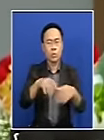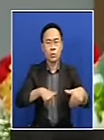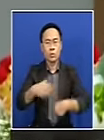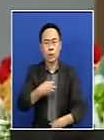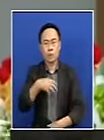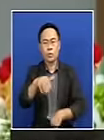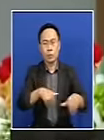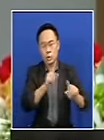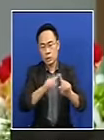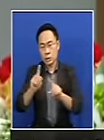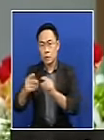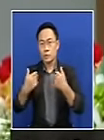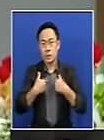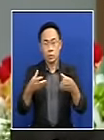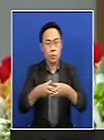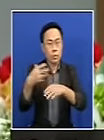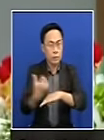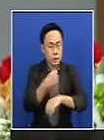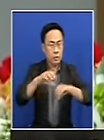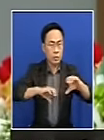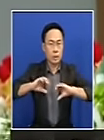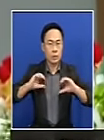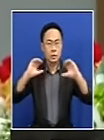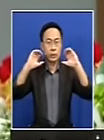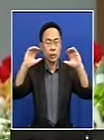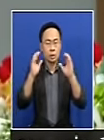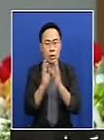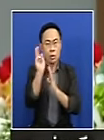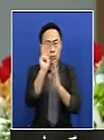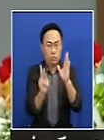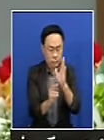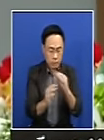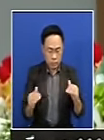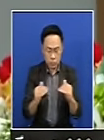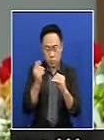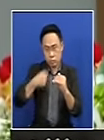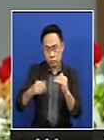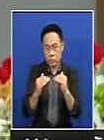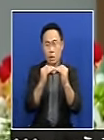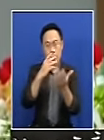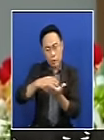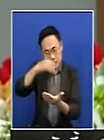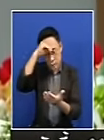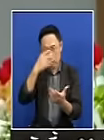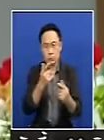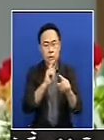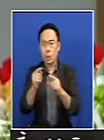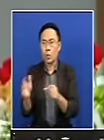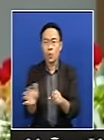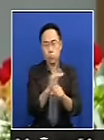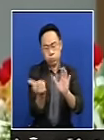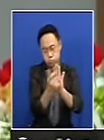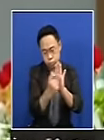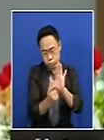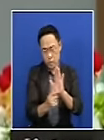าชนได้หลากหลายกลุ่มนะคะทั้งการเมืองการบริหารราชการแผ่นดินกฎหมายกระบวนการยุติธรรมการศึกษาและด้านอื่นๆด้วย